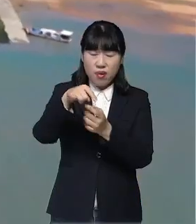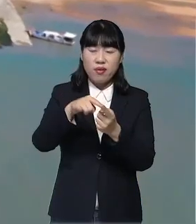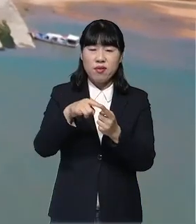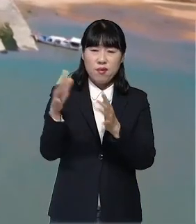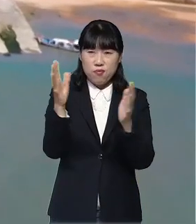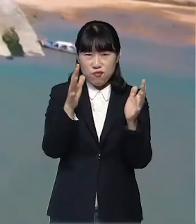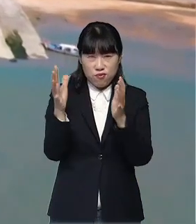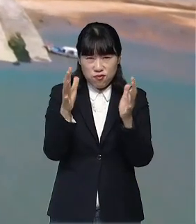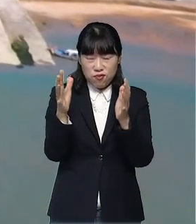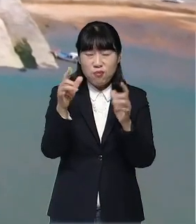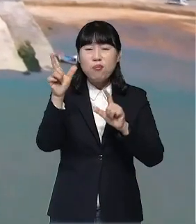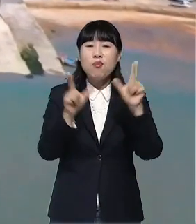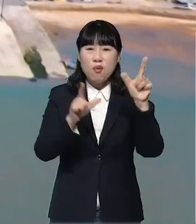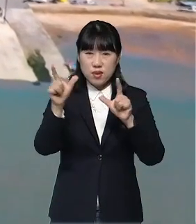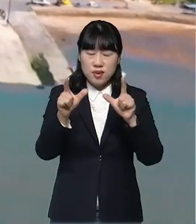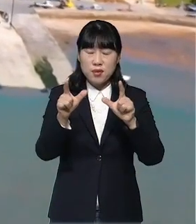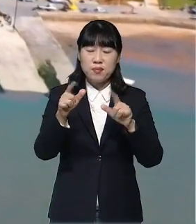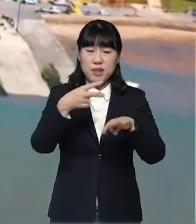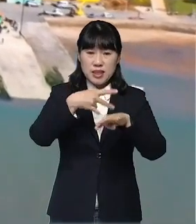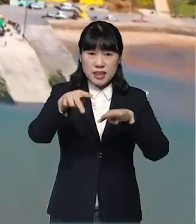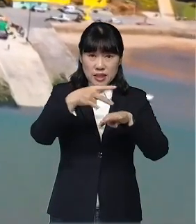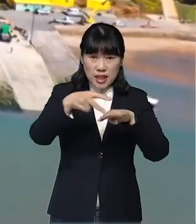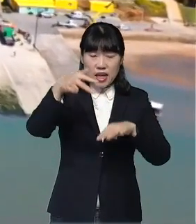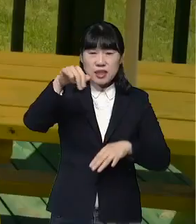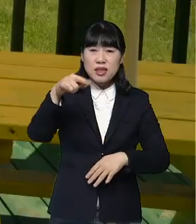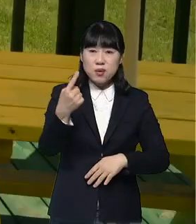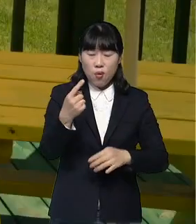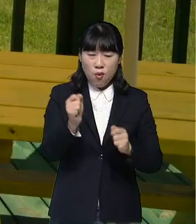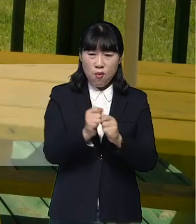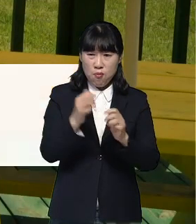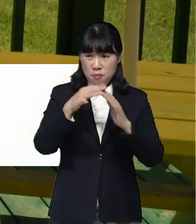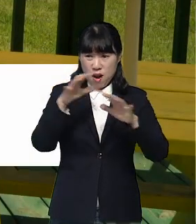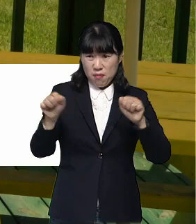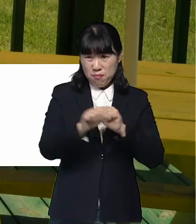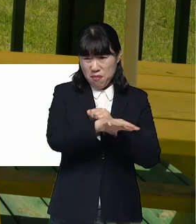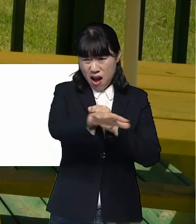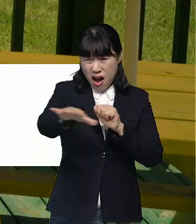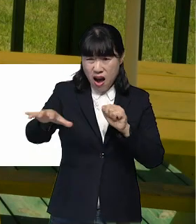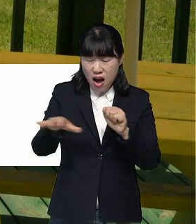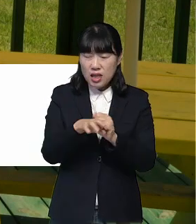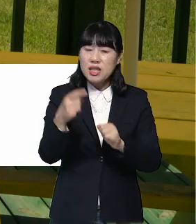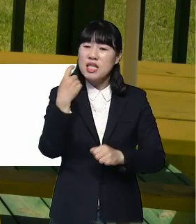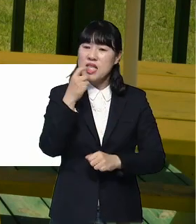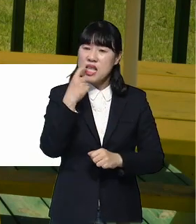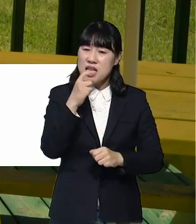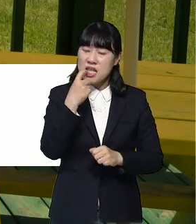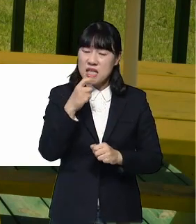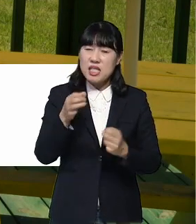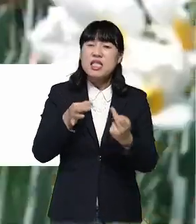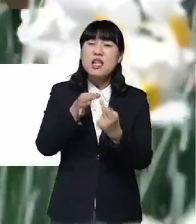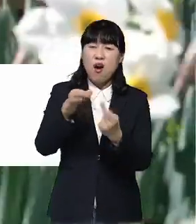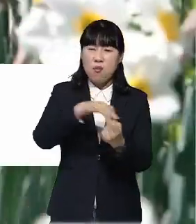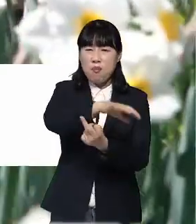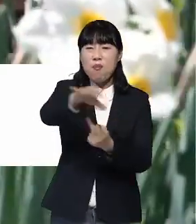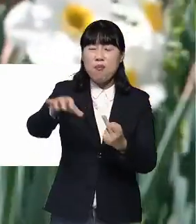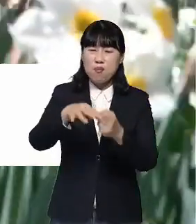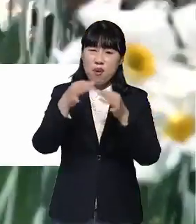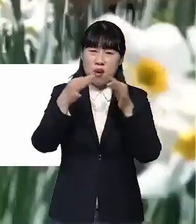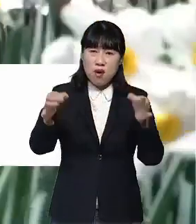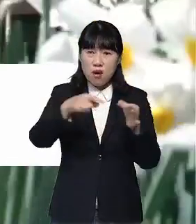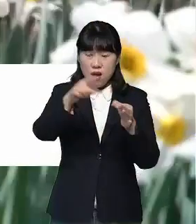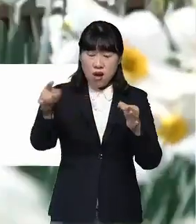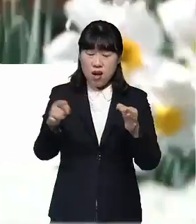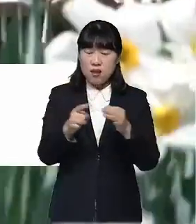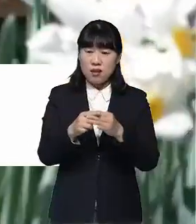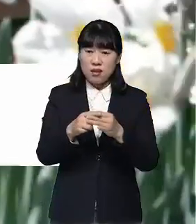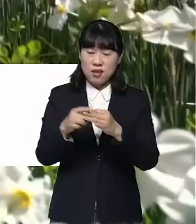살랑거립니다. 신안 지도읍 선도는 마을 전체를 노란색으로 물들인 이른바 옐로우 섬. 섬마을로 낙향한